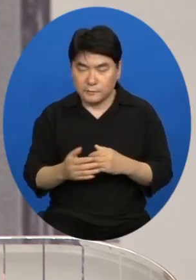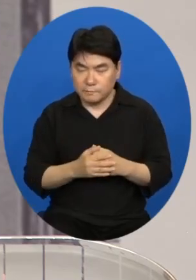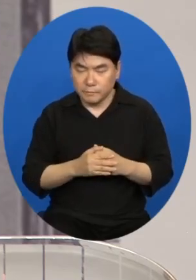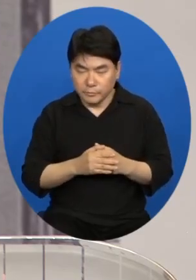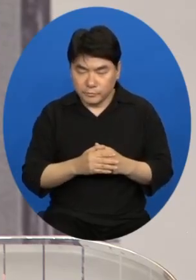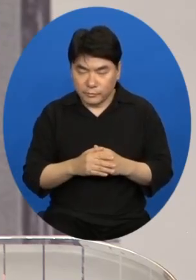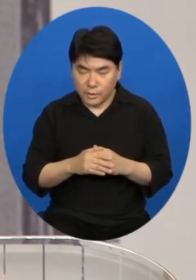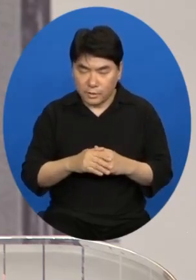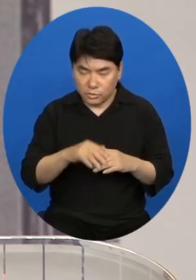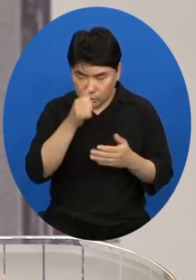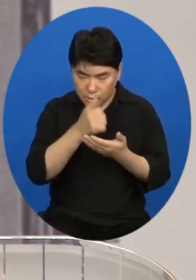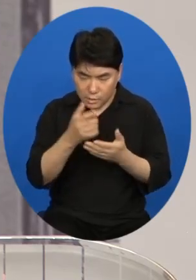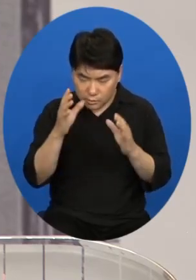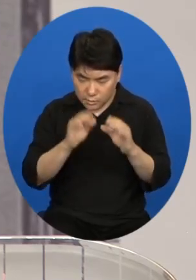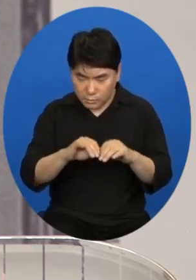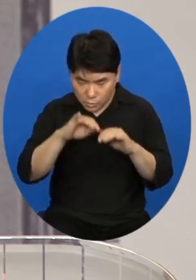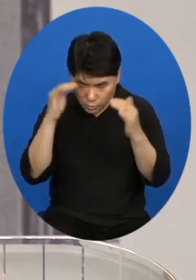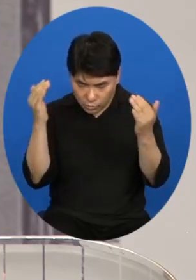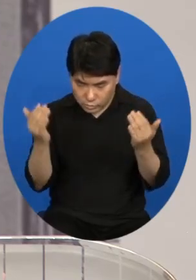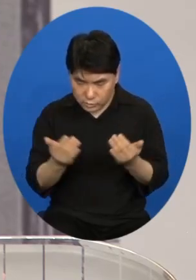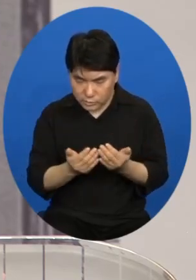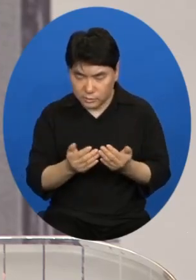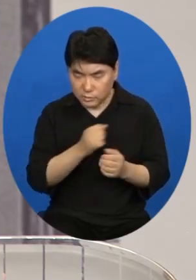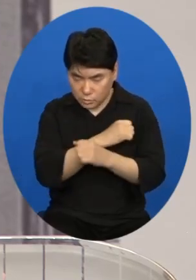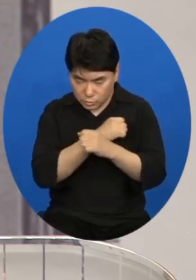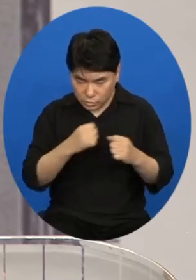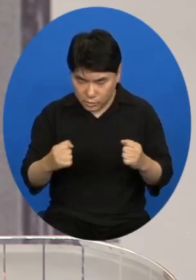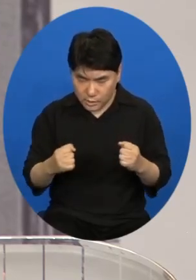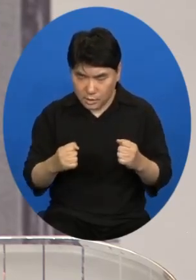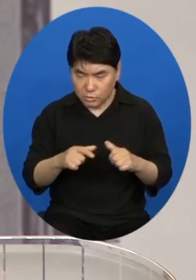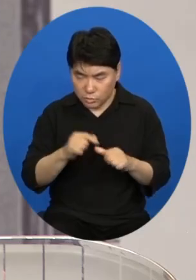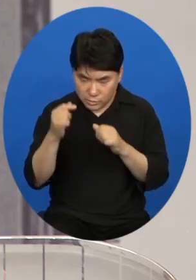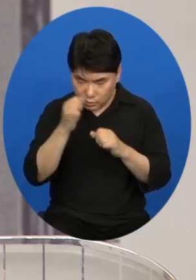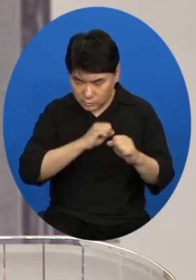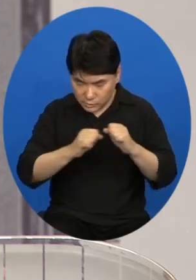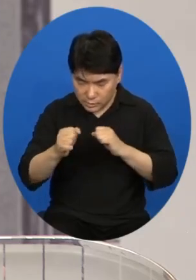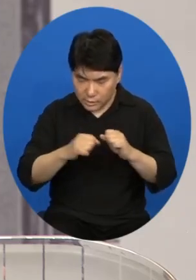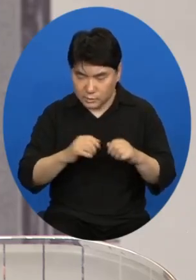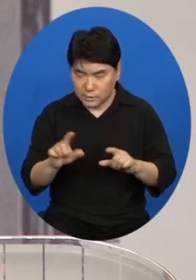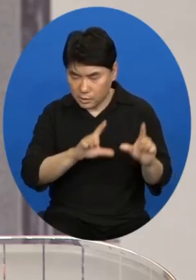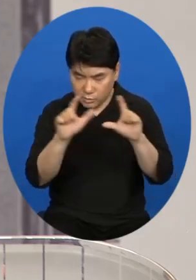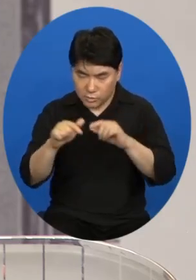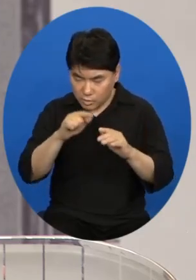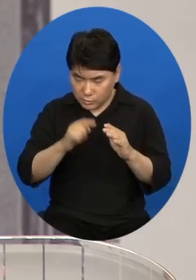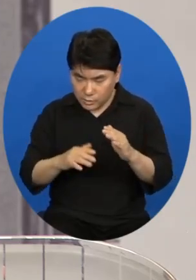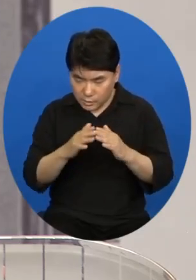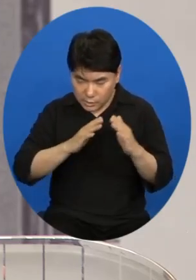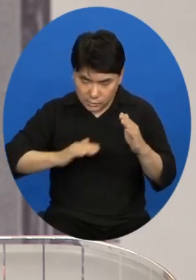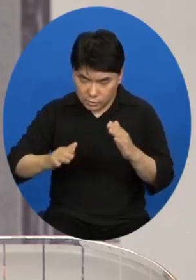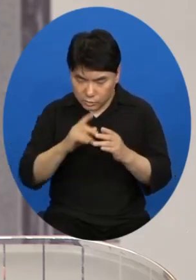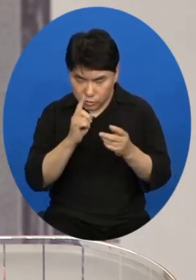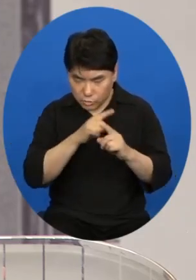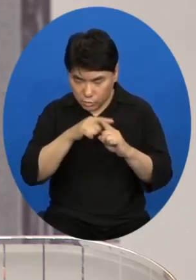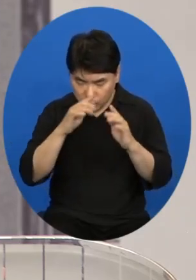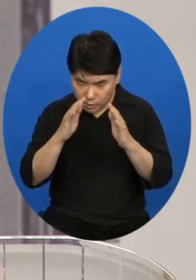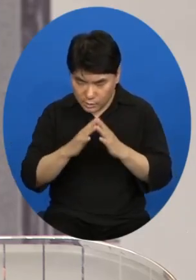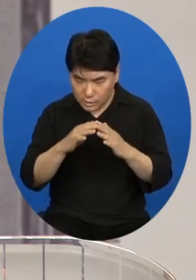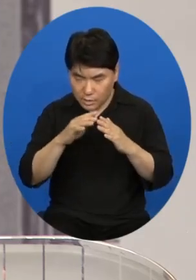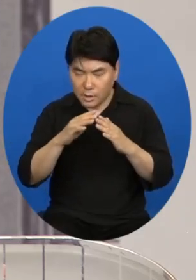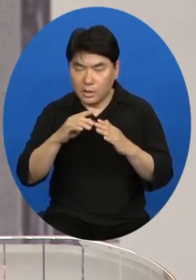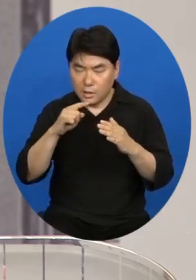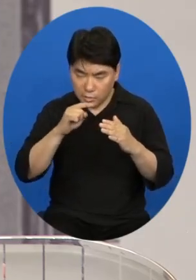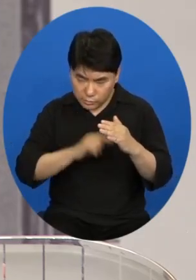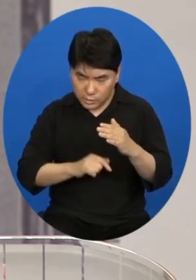허물이 그쳐지며 모든 죄악이 사해지는 완전한 구원의 역사가 우리의 삶 가운데, 가정 가운데, 교회 가운데 일어나게